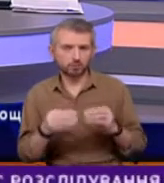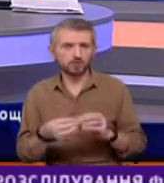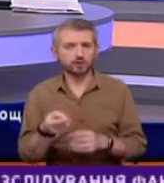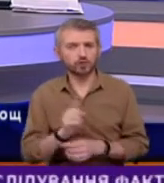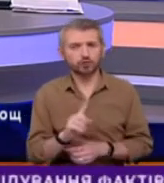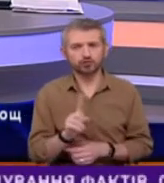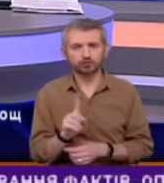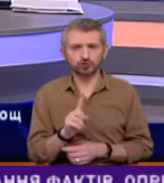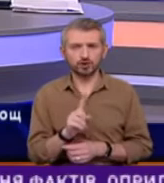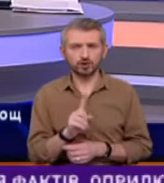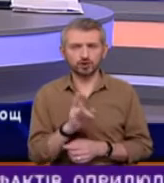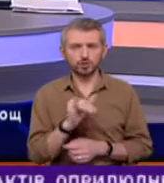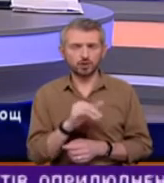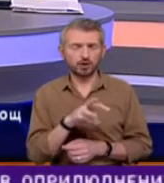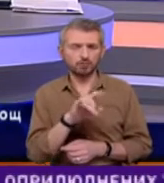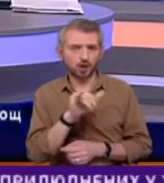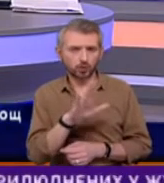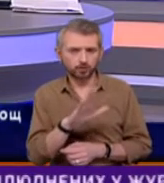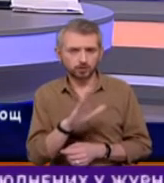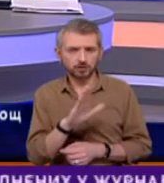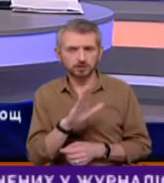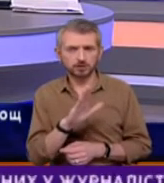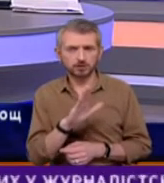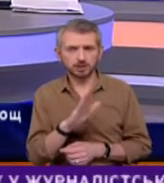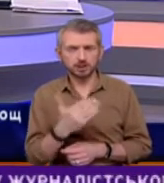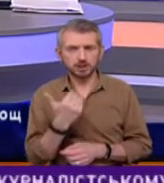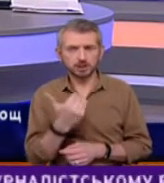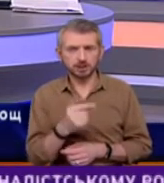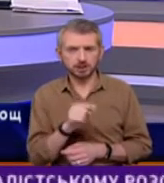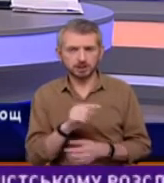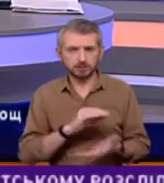що Маруф, от її